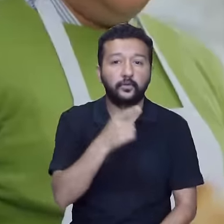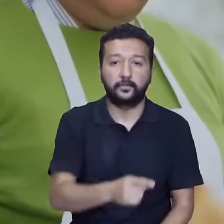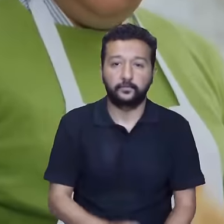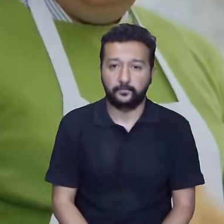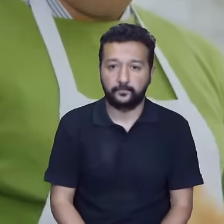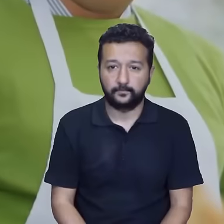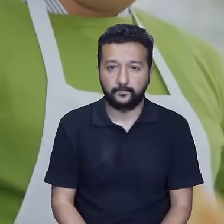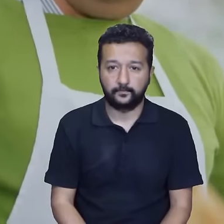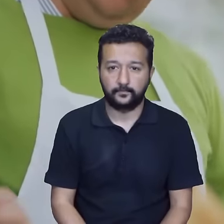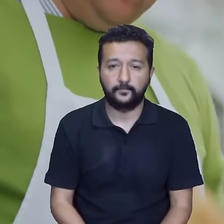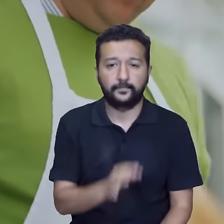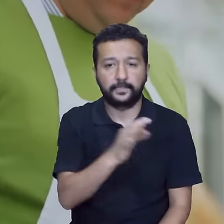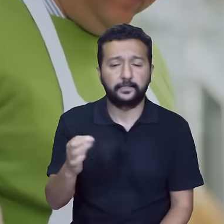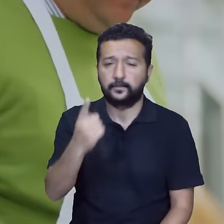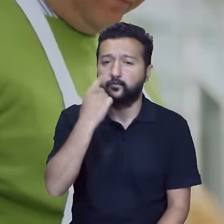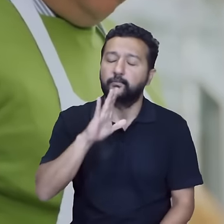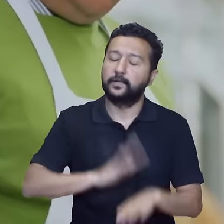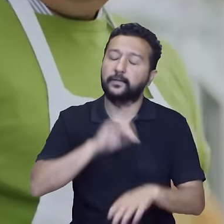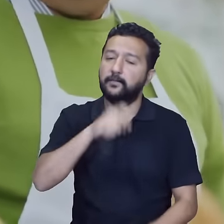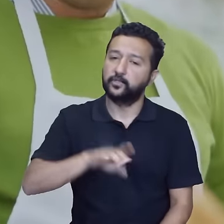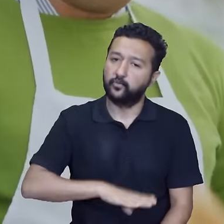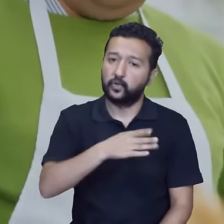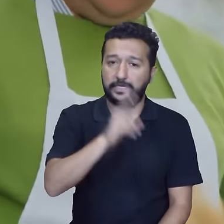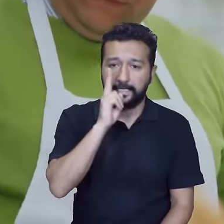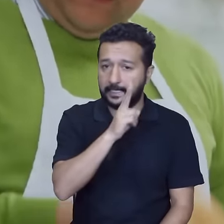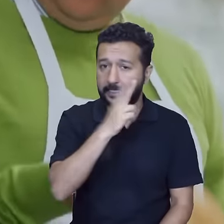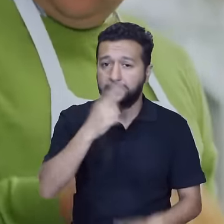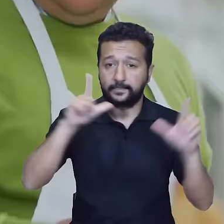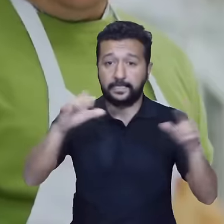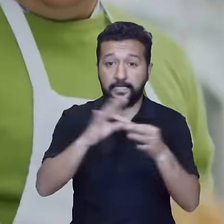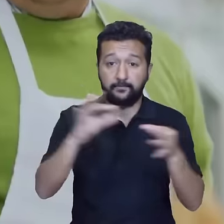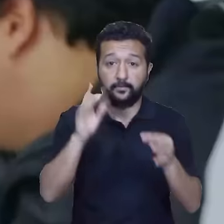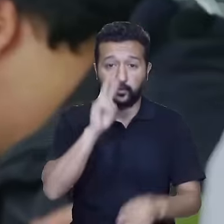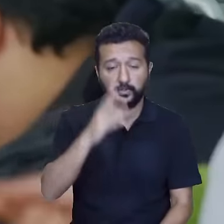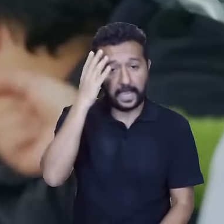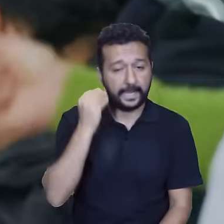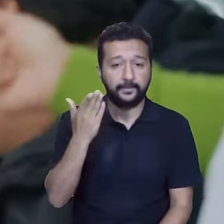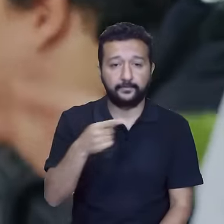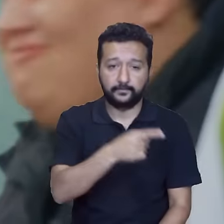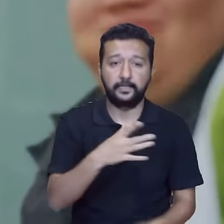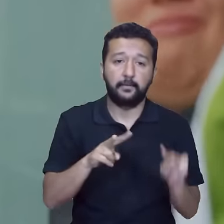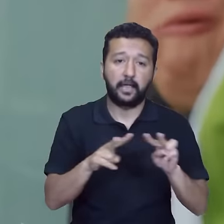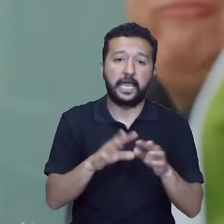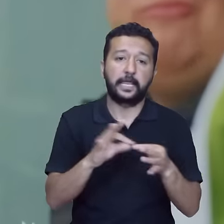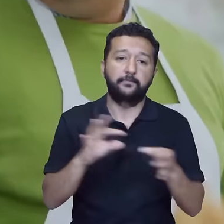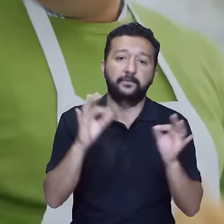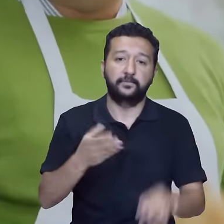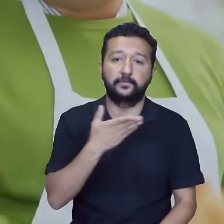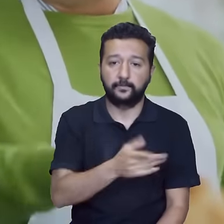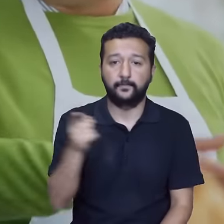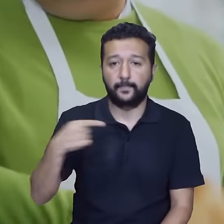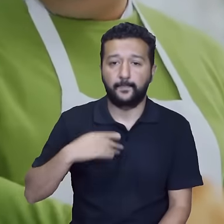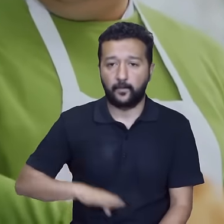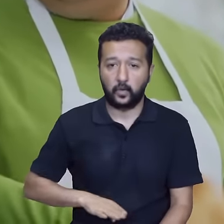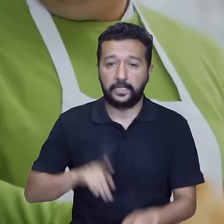ya? Hiç sorma amcamın oğlu. Yengen tablodaki ipleri görünce anladı tabii. Makara ipiymiş meğerse.